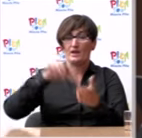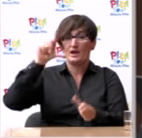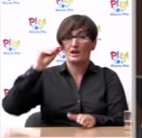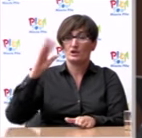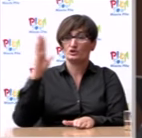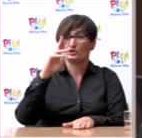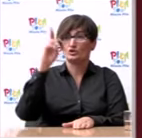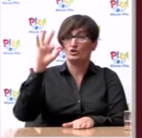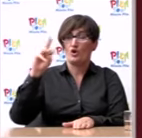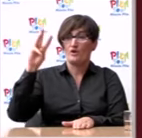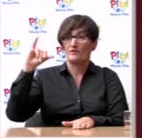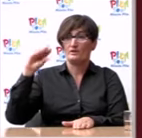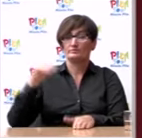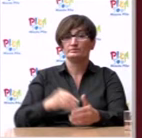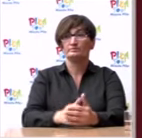Iwonie Wojteckiej.